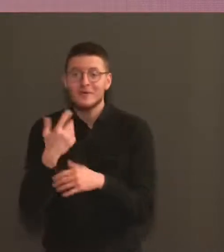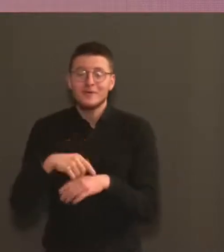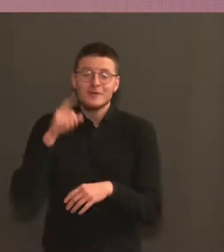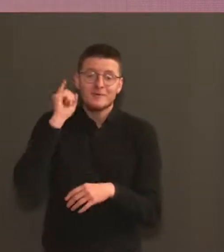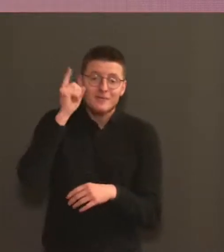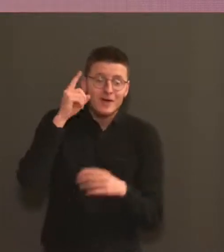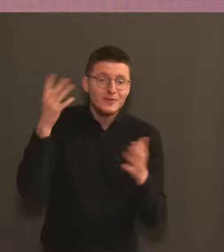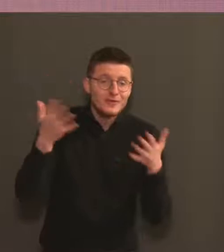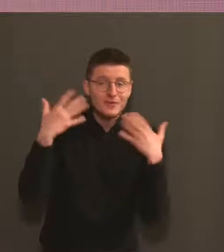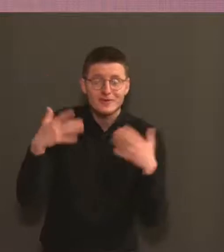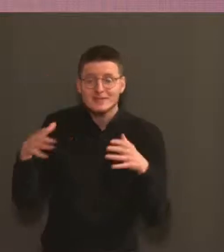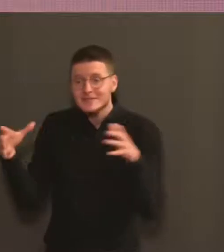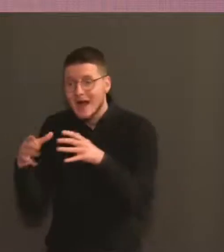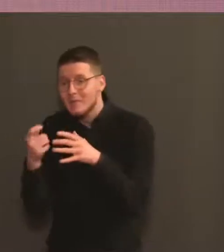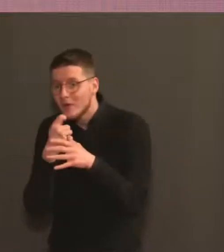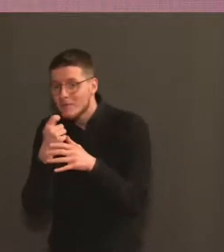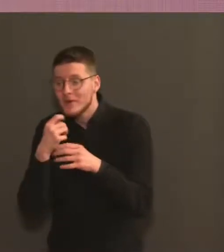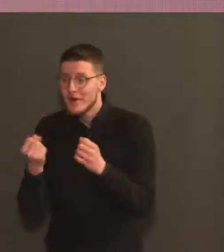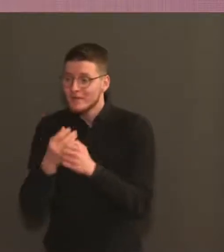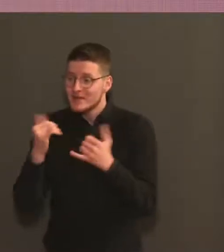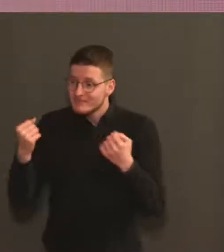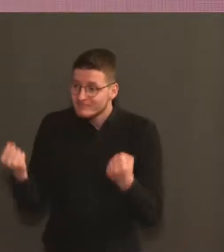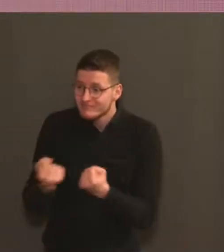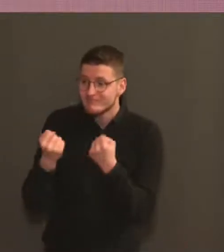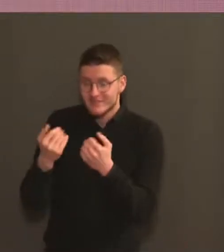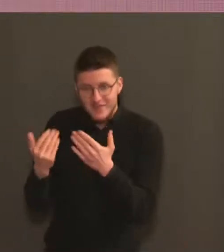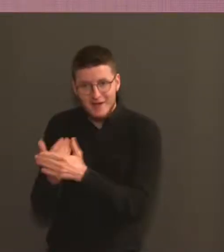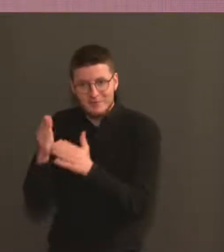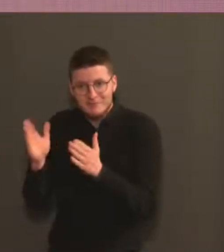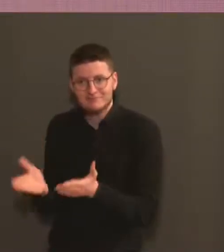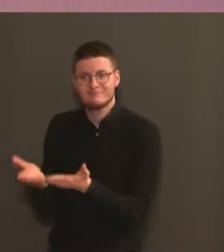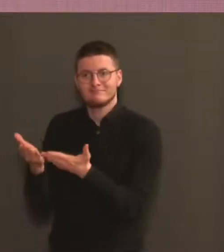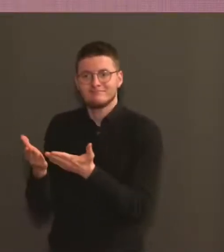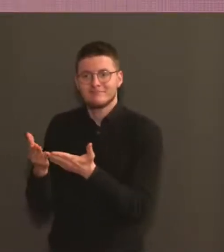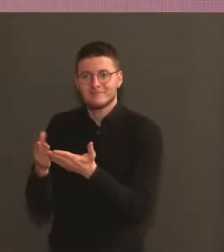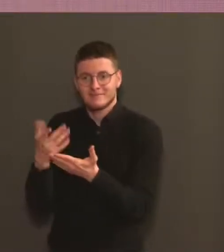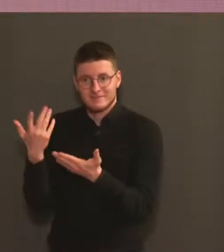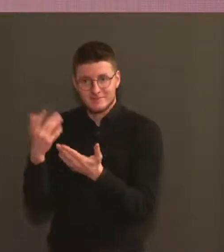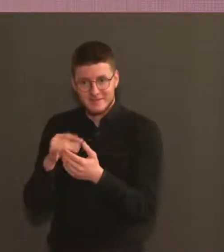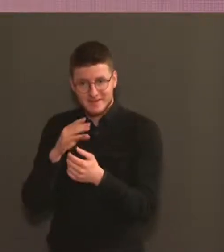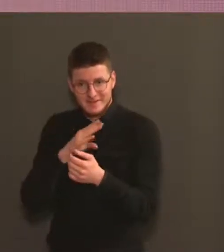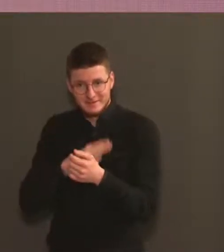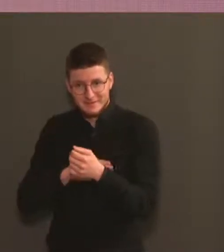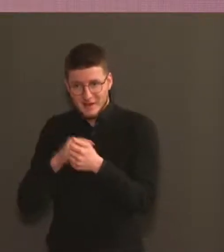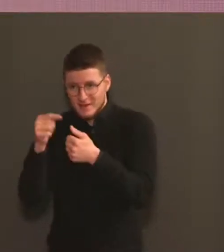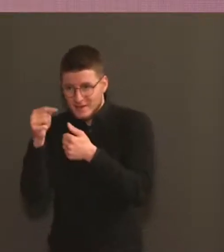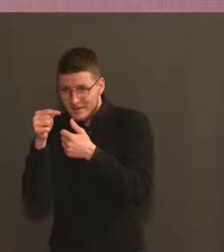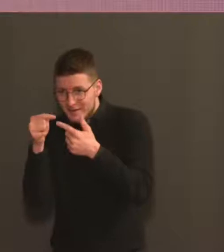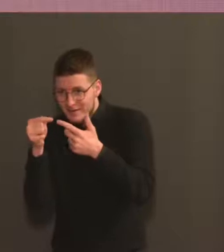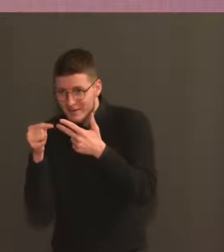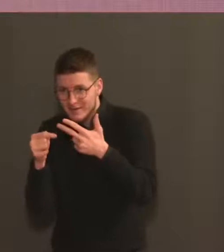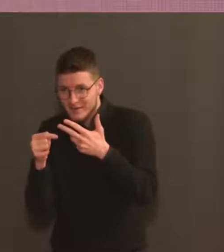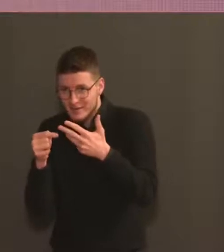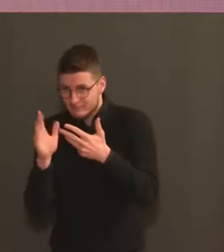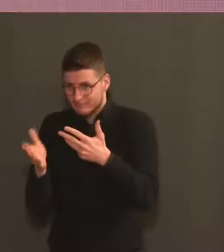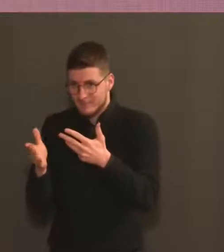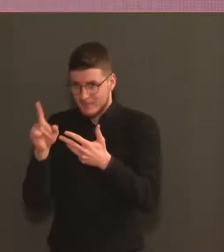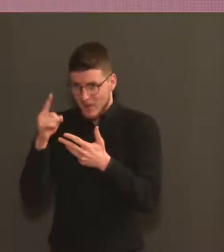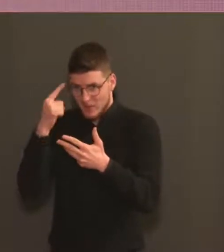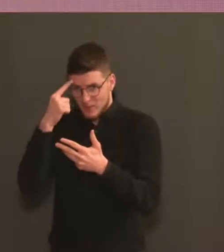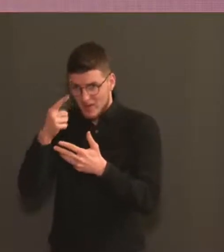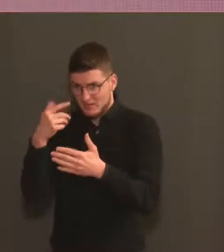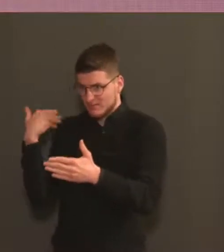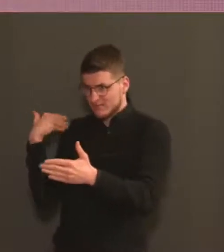enzovoort. Allemaal simpele dingen. Maar ze waren een tijd niet